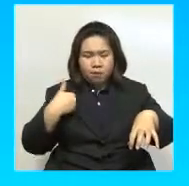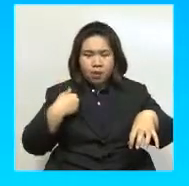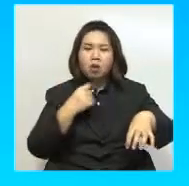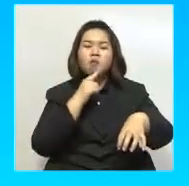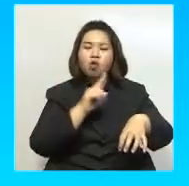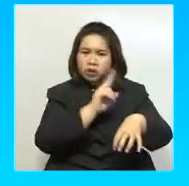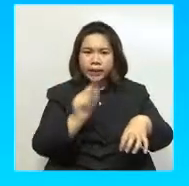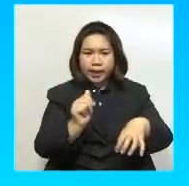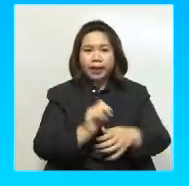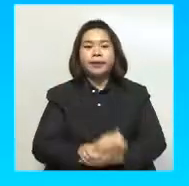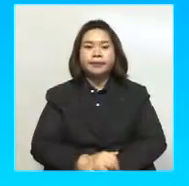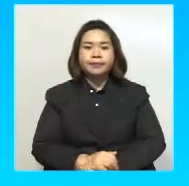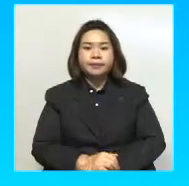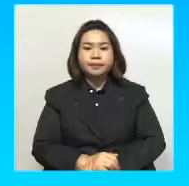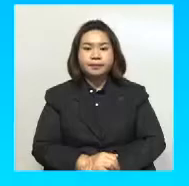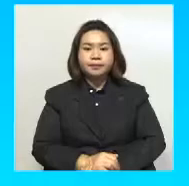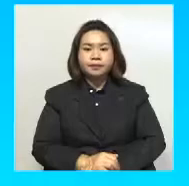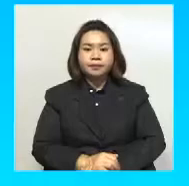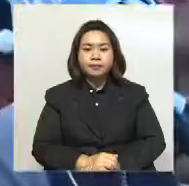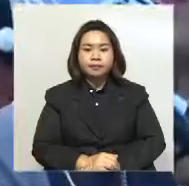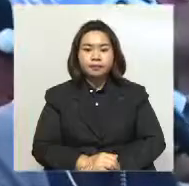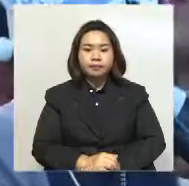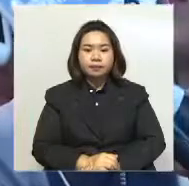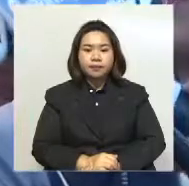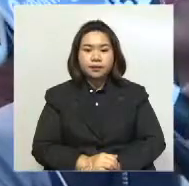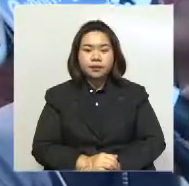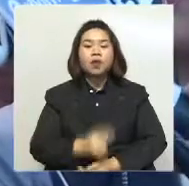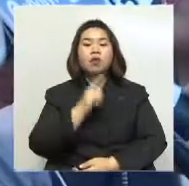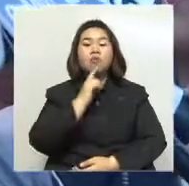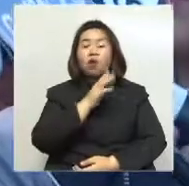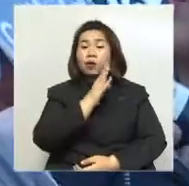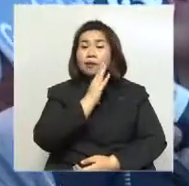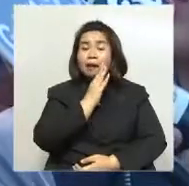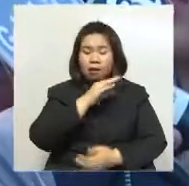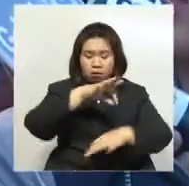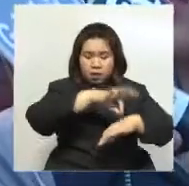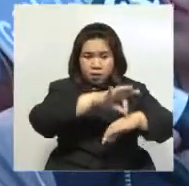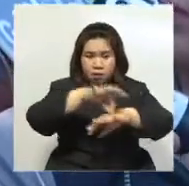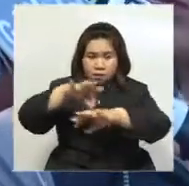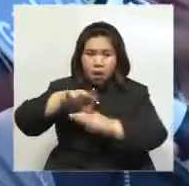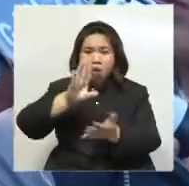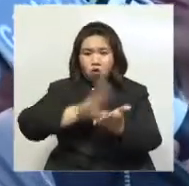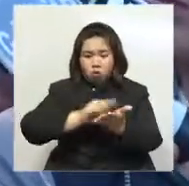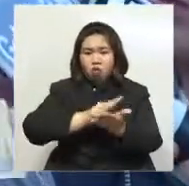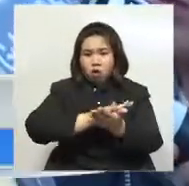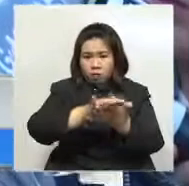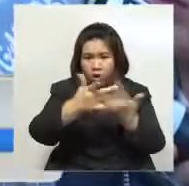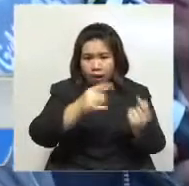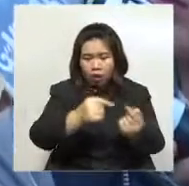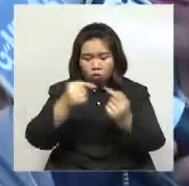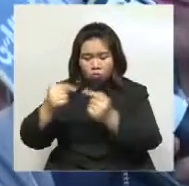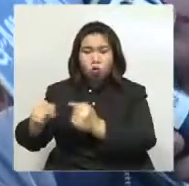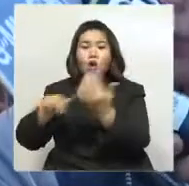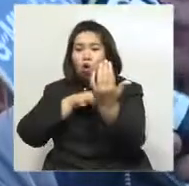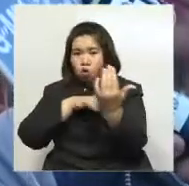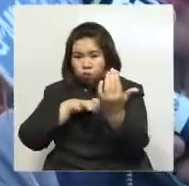ที่น่าพอใจด้วยค่ะ ก็หลังจากที่ได้ข้อมูลแล้วก็นำไปประมวลผลผ่านคอมพิวเตอร์นะครับผ่านคอมพิวเต